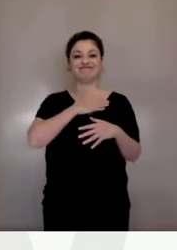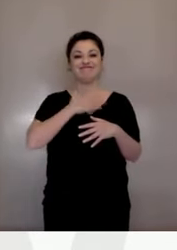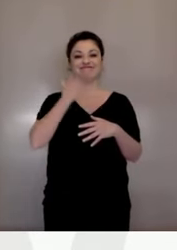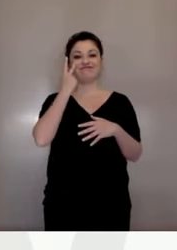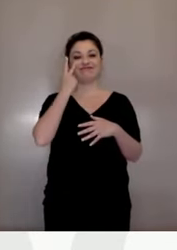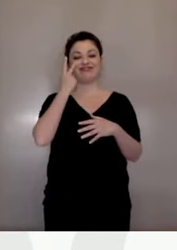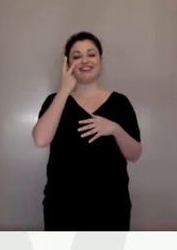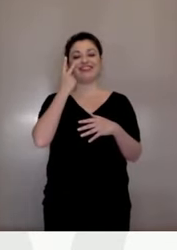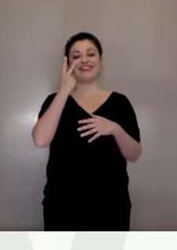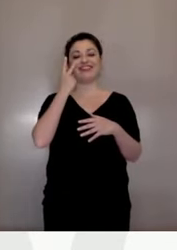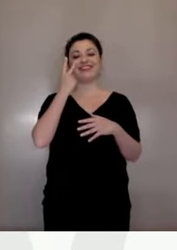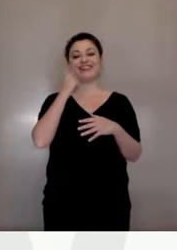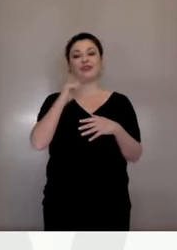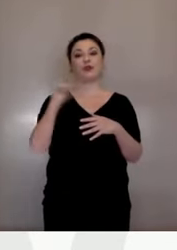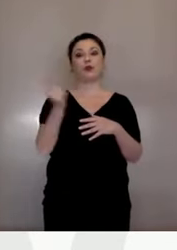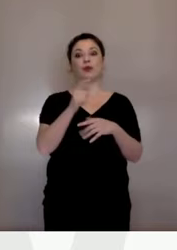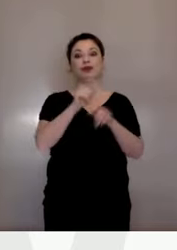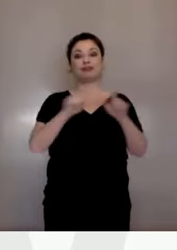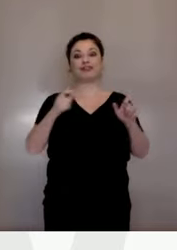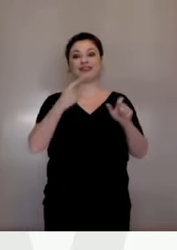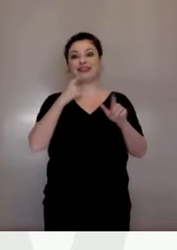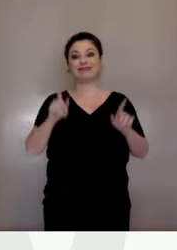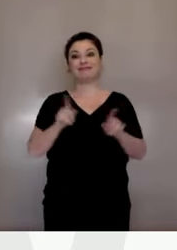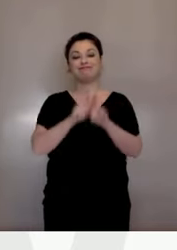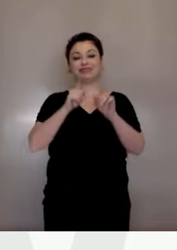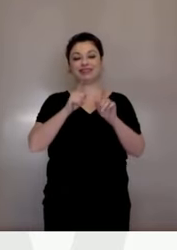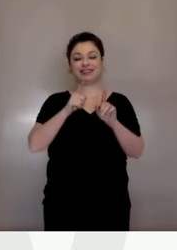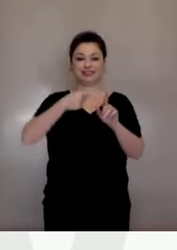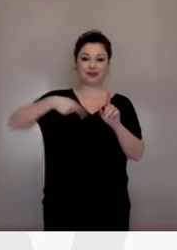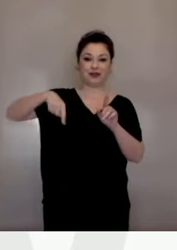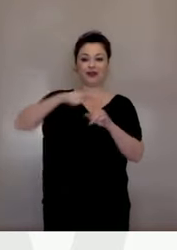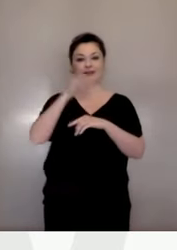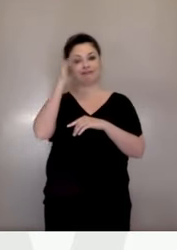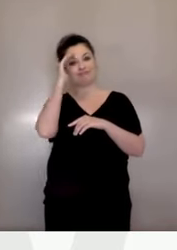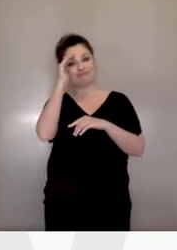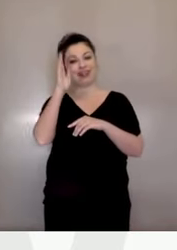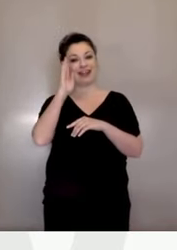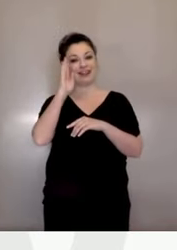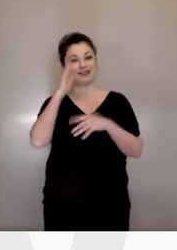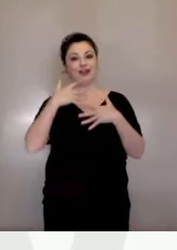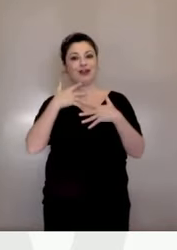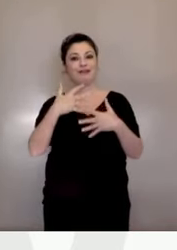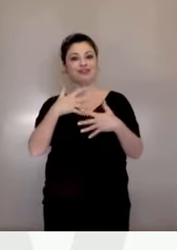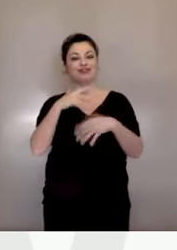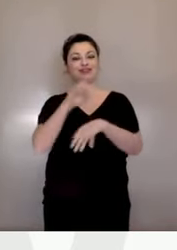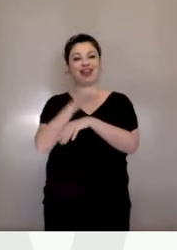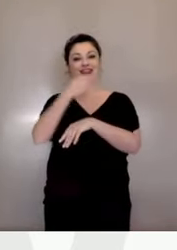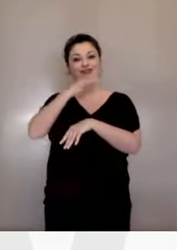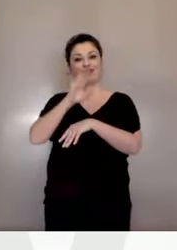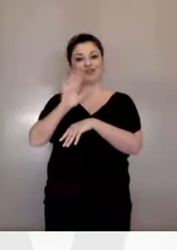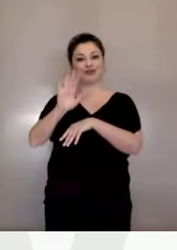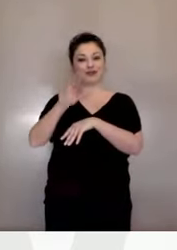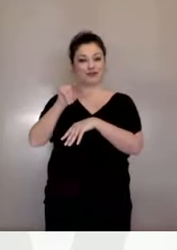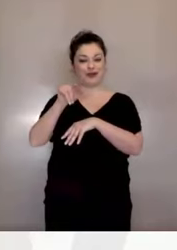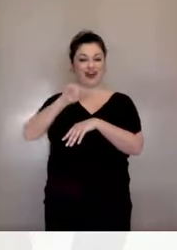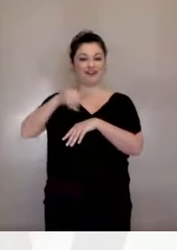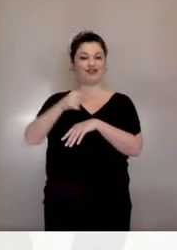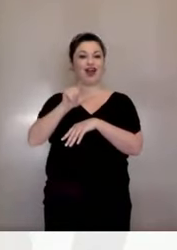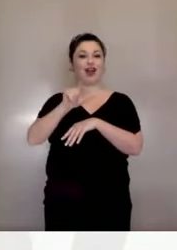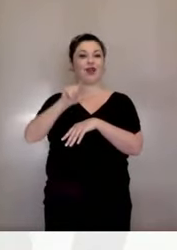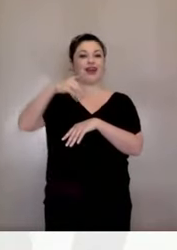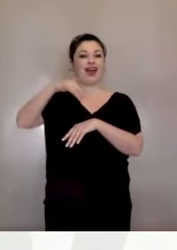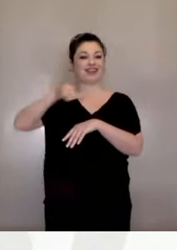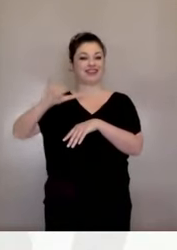noi, immagino, abbiamo seguito con attenzione e passione la lezione del professor Jean-Luc Nancy.